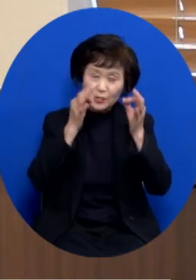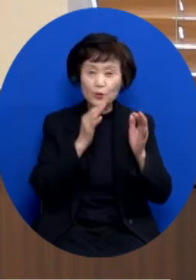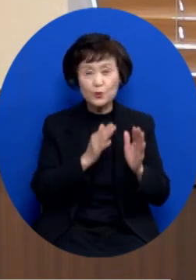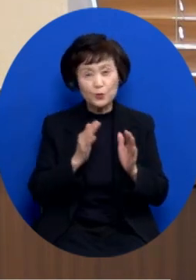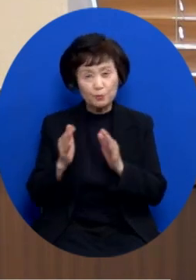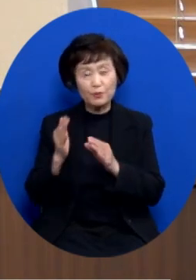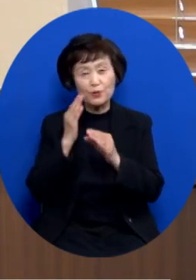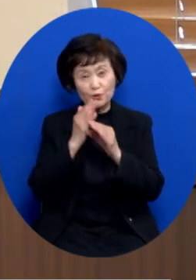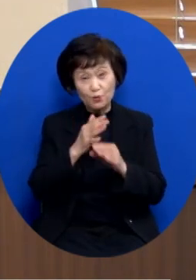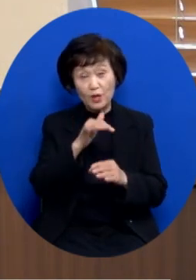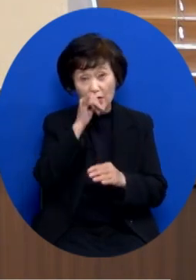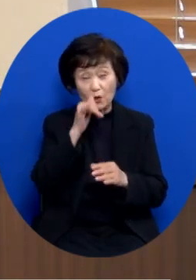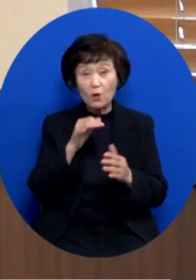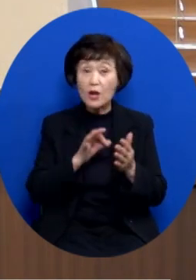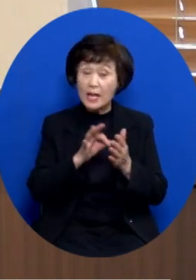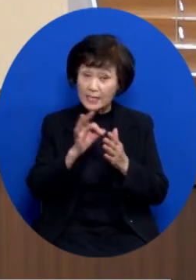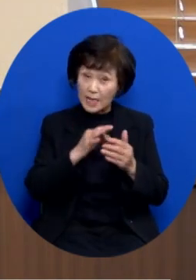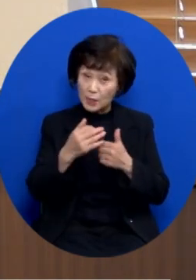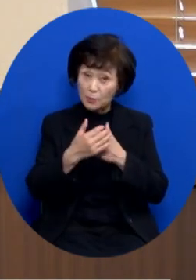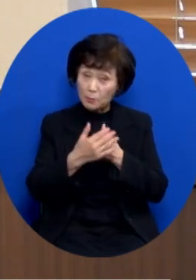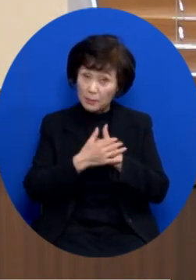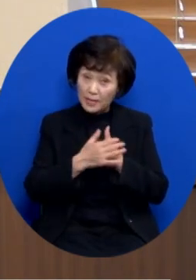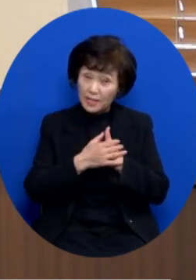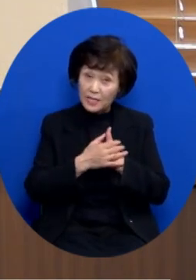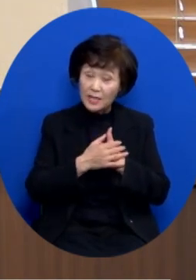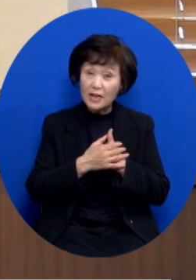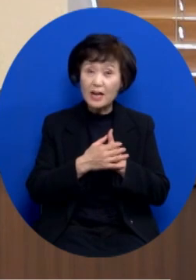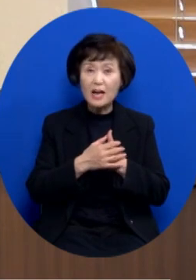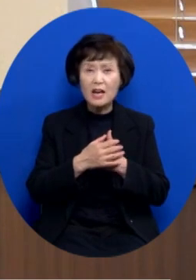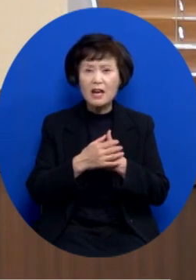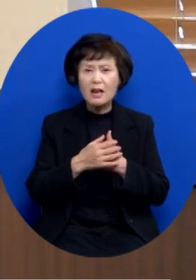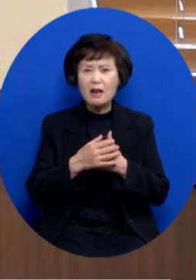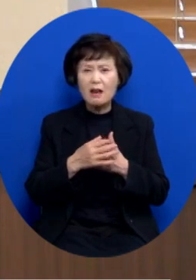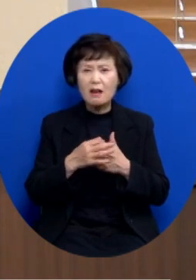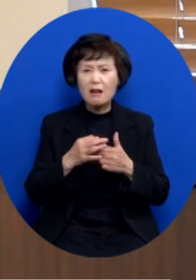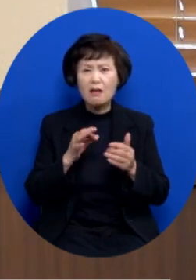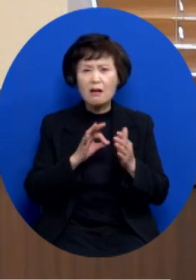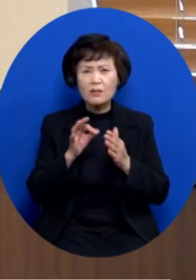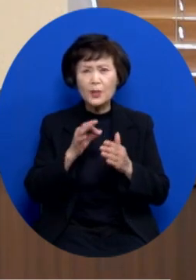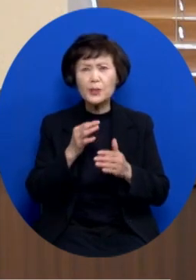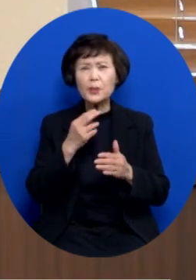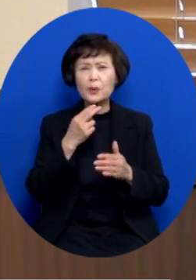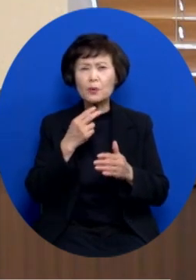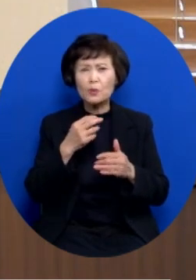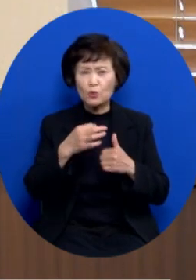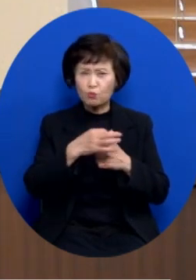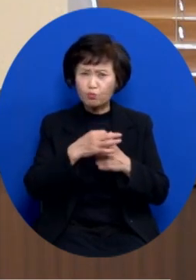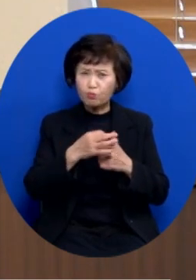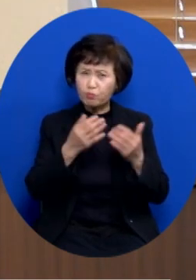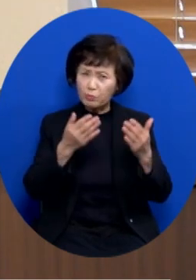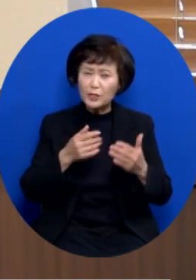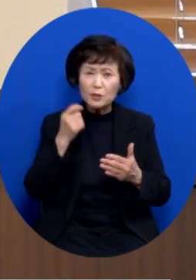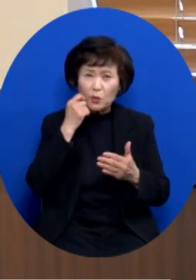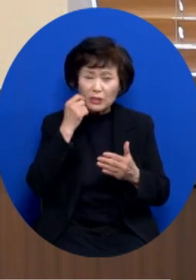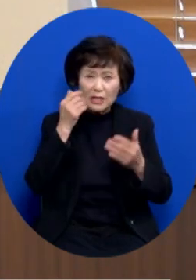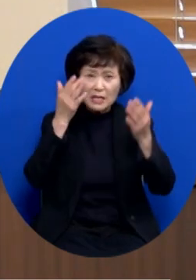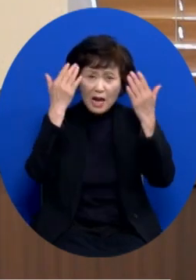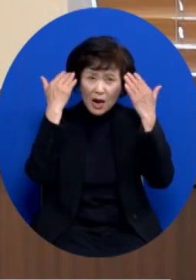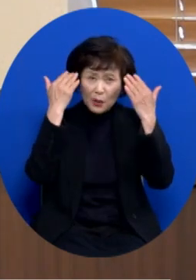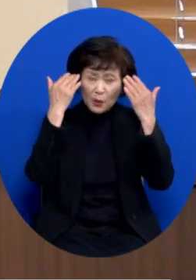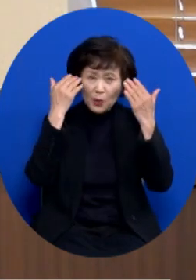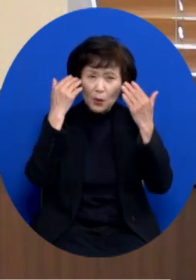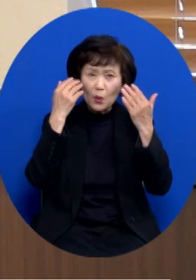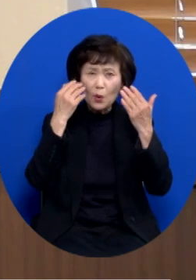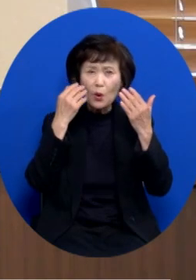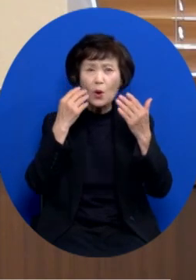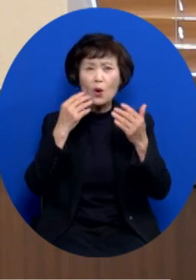하고 재정 지원 제한 대학이라고 하는 이 타이틀은 우선 벗어나고 그리고 모든 면에서